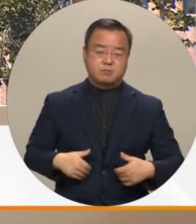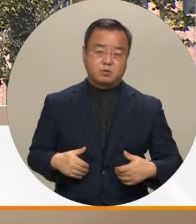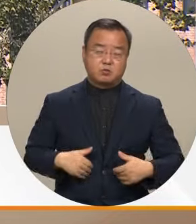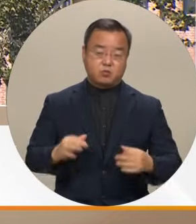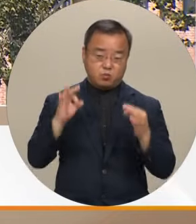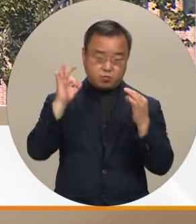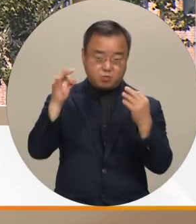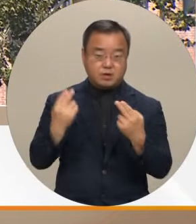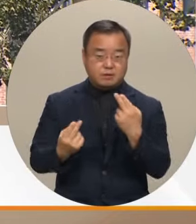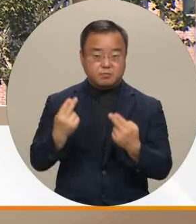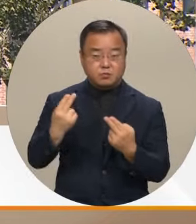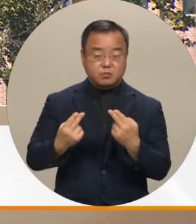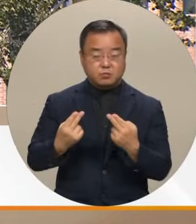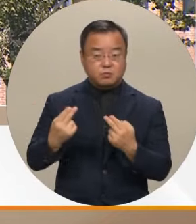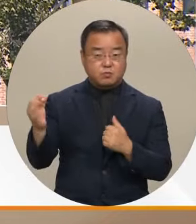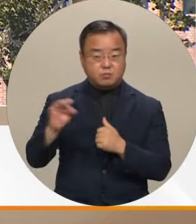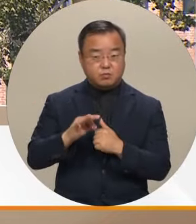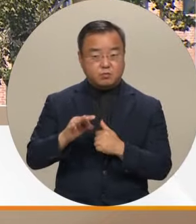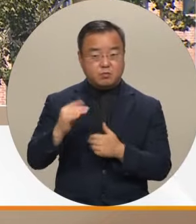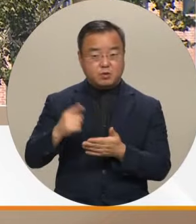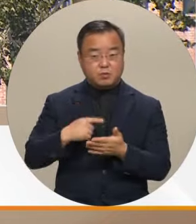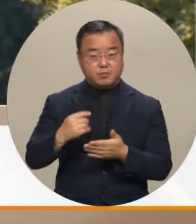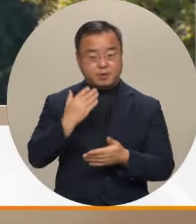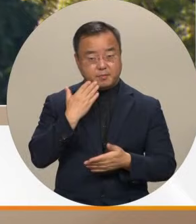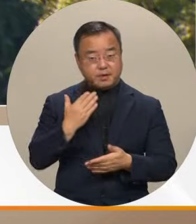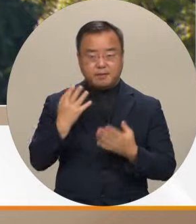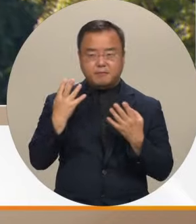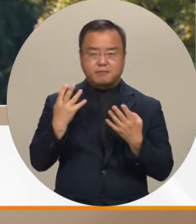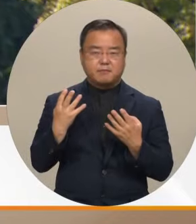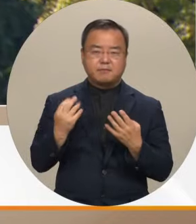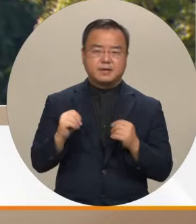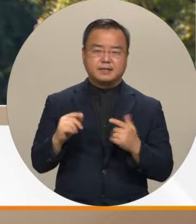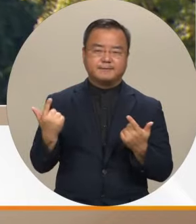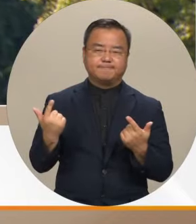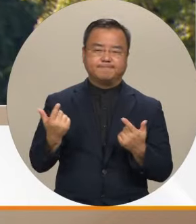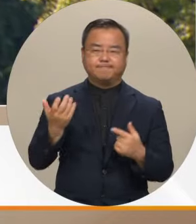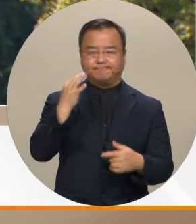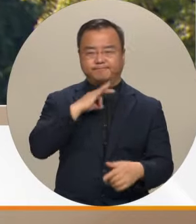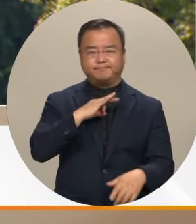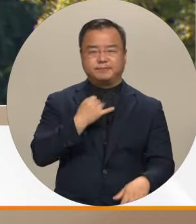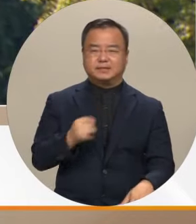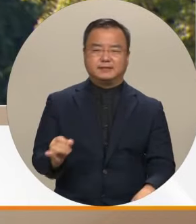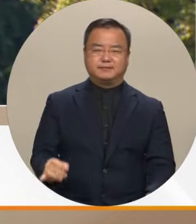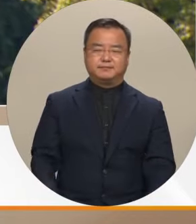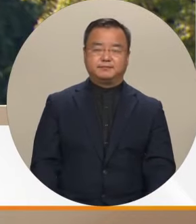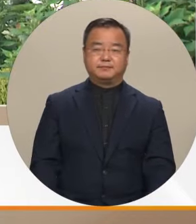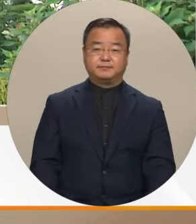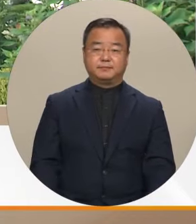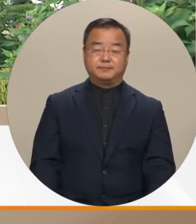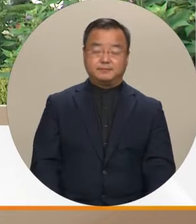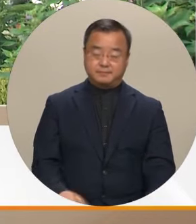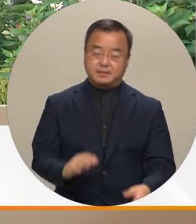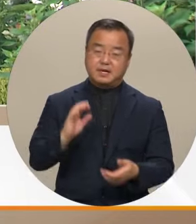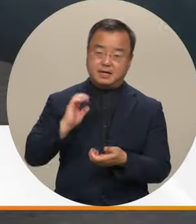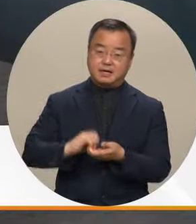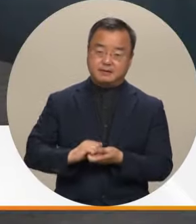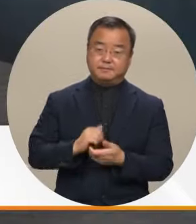비해서 받을 수 있는 보상은 그렇게 또 많지 않아서 또 효율성도 많이 떨어집니다네 이런저런 한계가